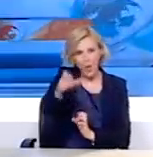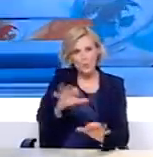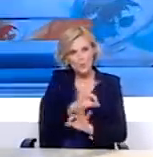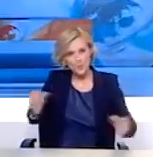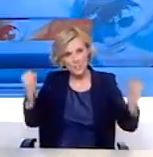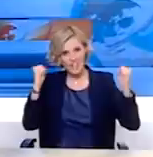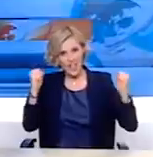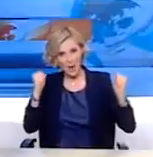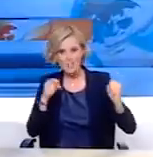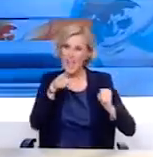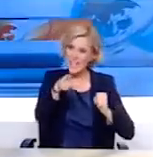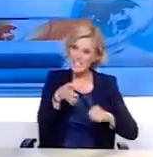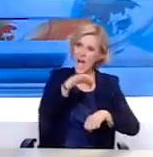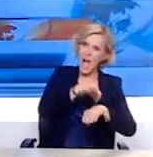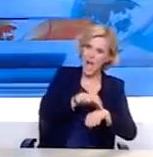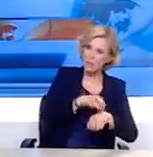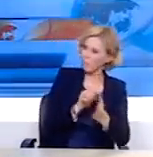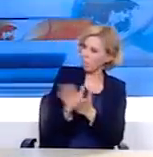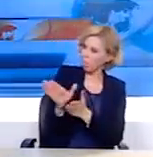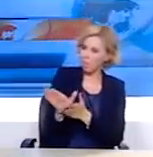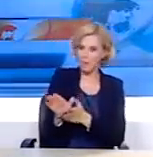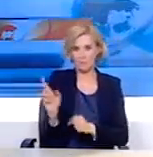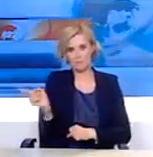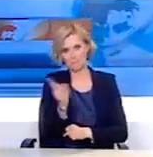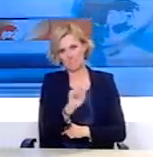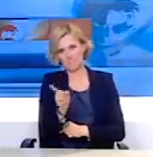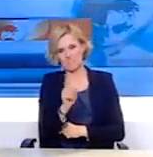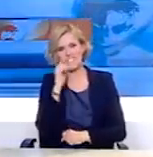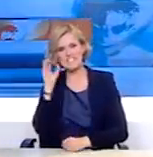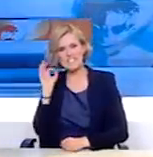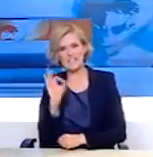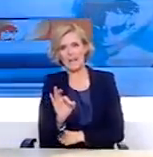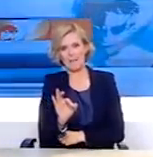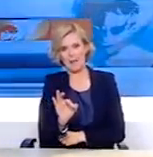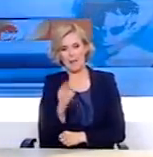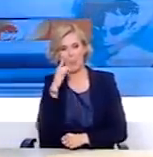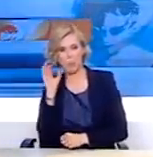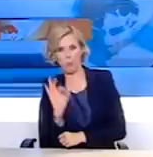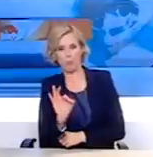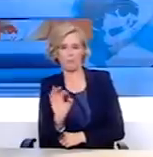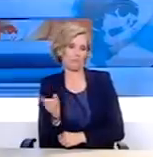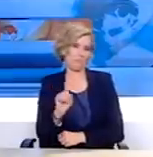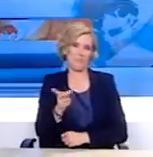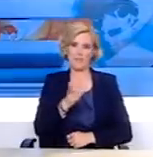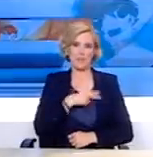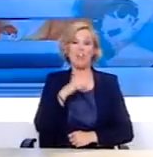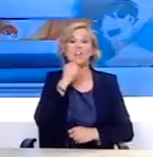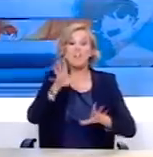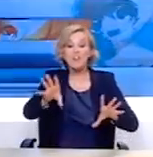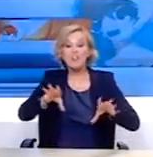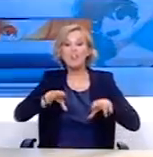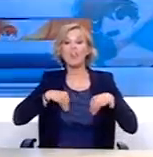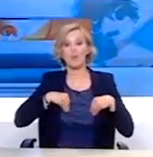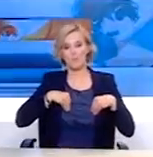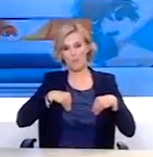για κάποιους συμπολίτες μας που βρέθηκαν στη δύσκολη θέση να νοσήσουν, δεν είναι αποδεκτά